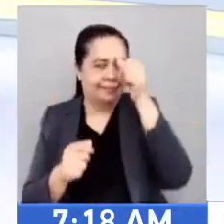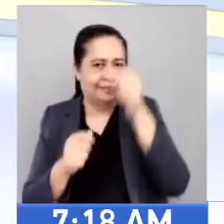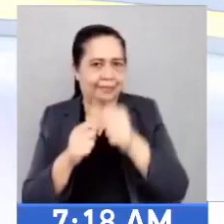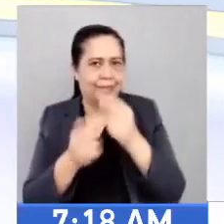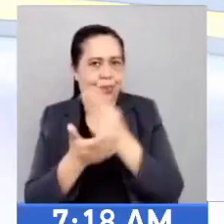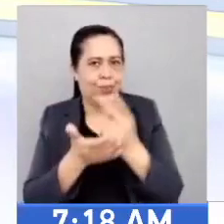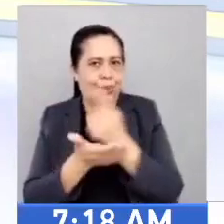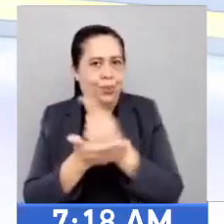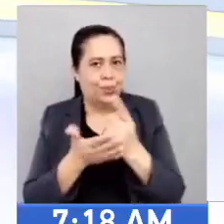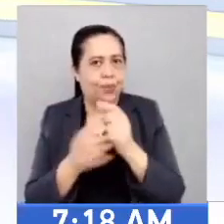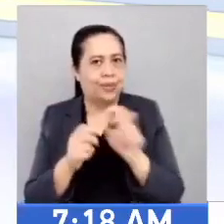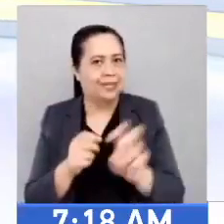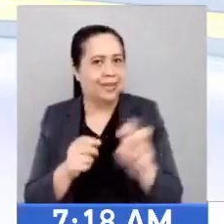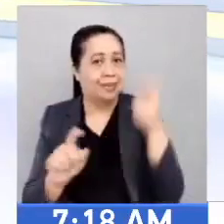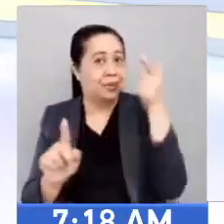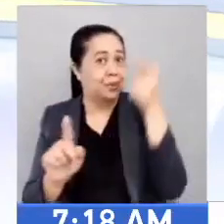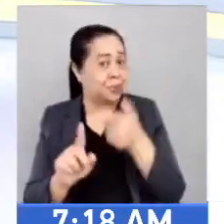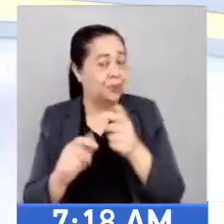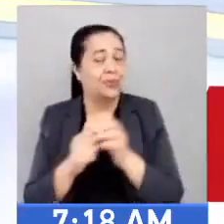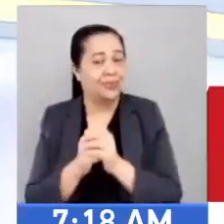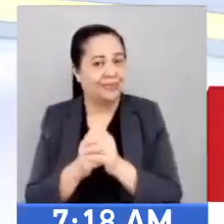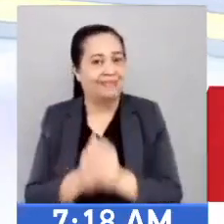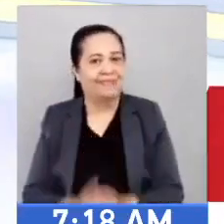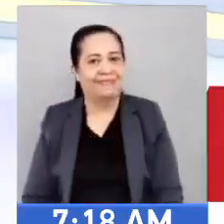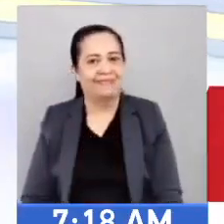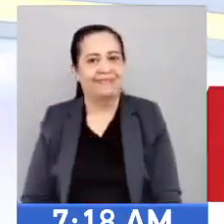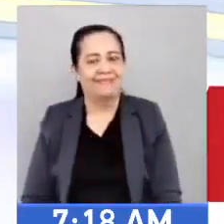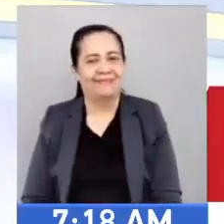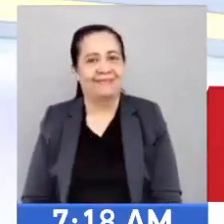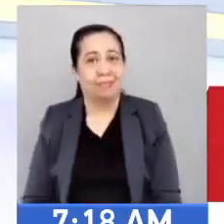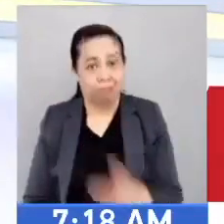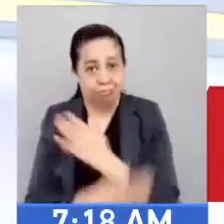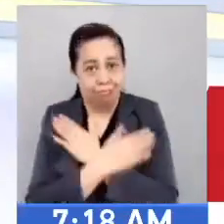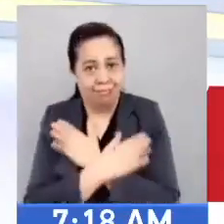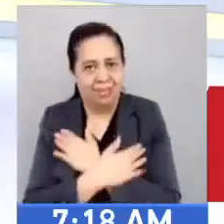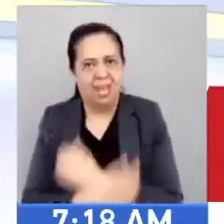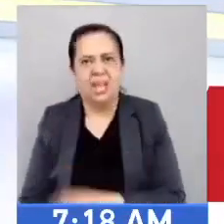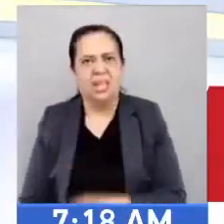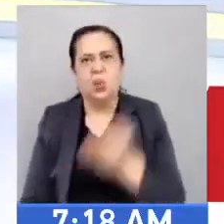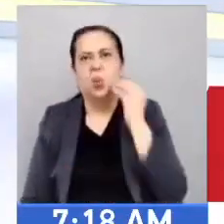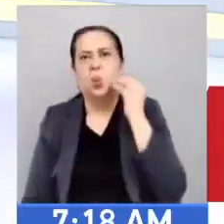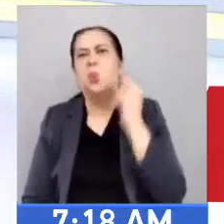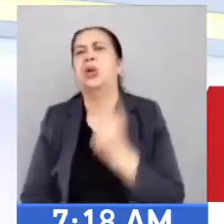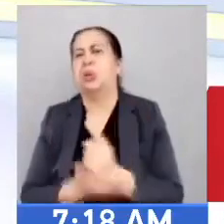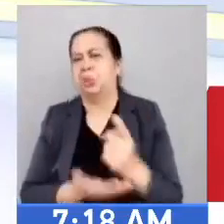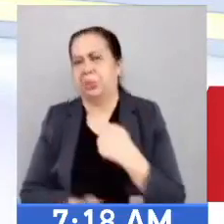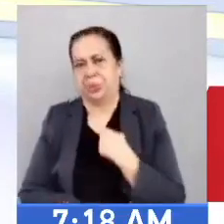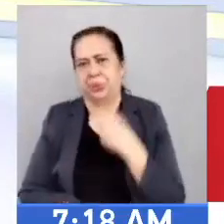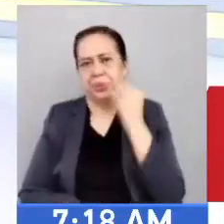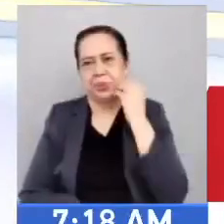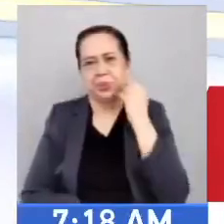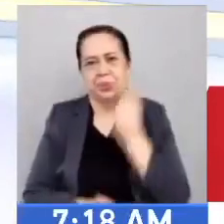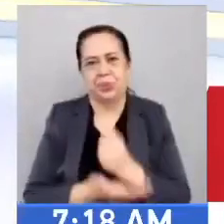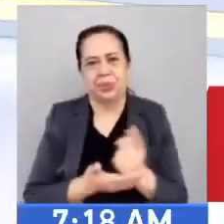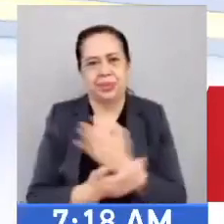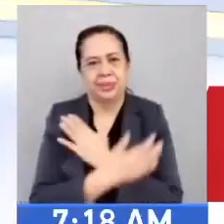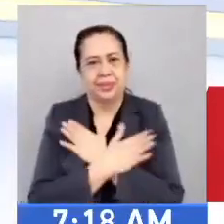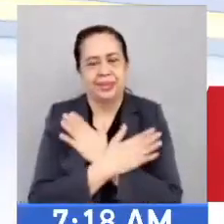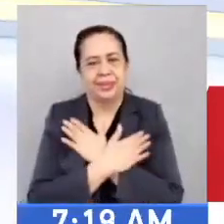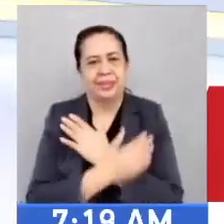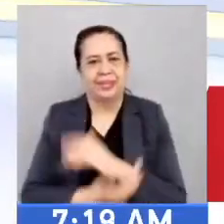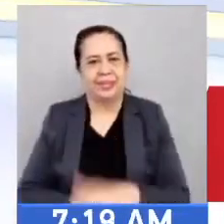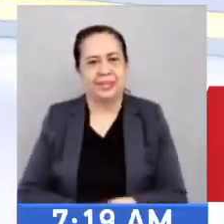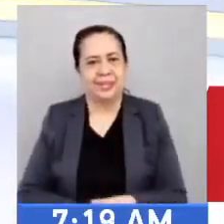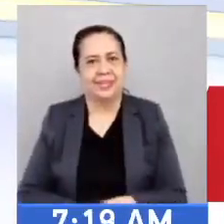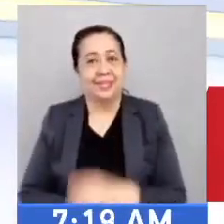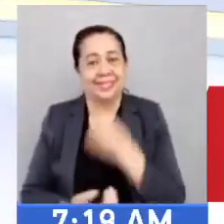travel goals na rin. Ako, Igan, makakapagpahinga ka ba? Hindi, home week ako eh. Oh, yun, tama. Pahinga, yun sa bahay lang. Yun ang pagbawi natin